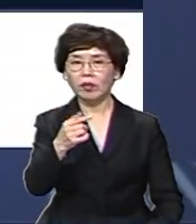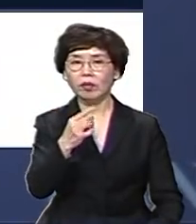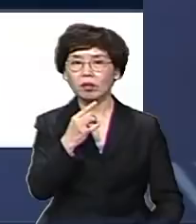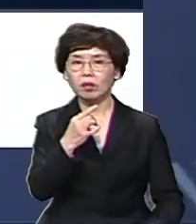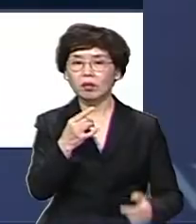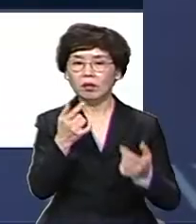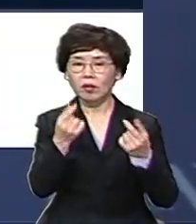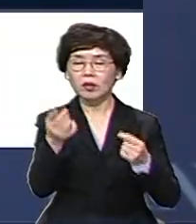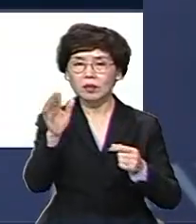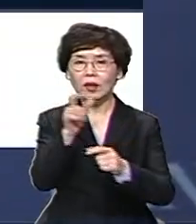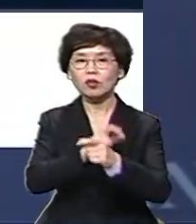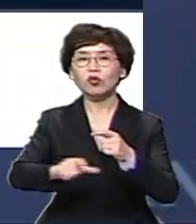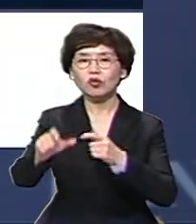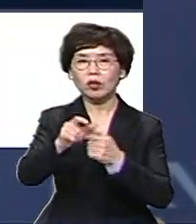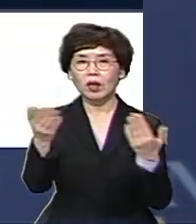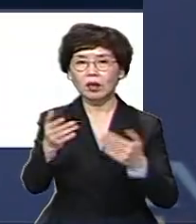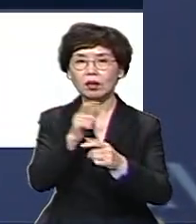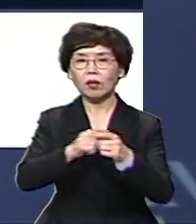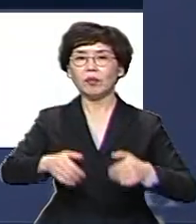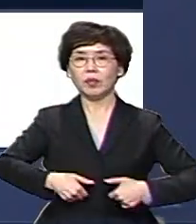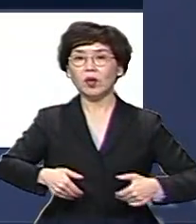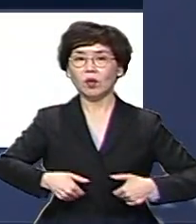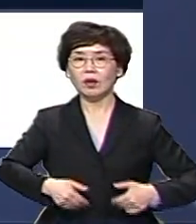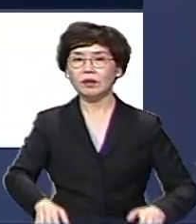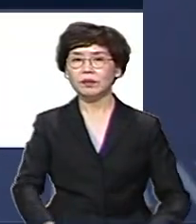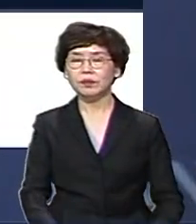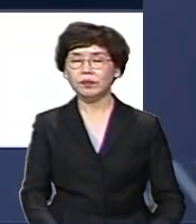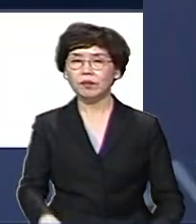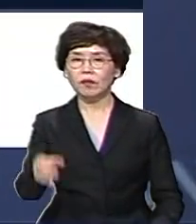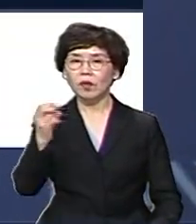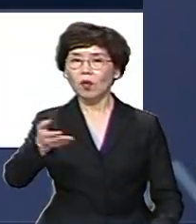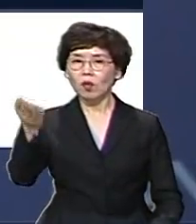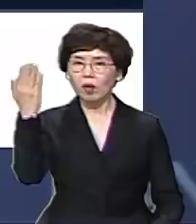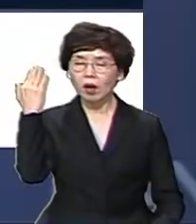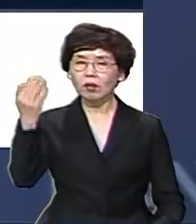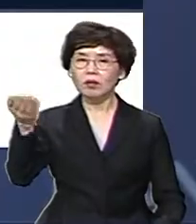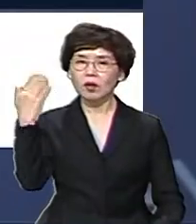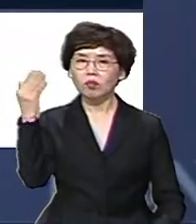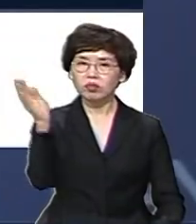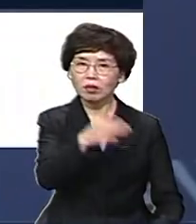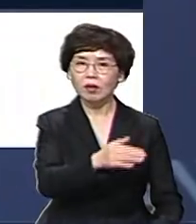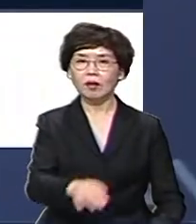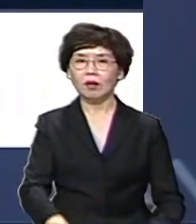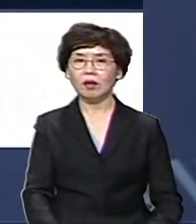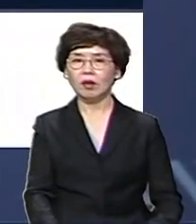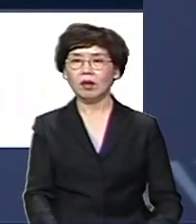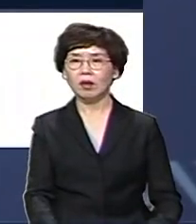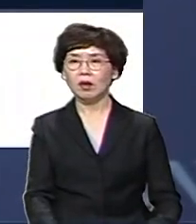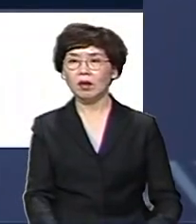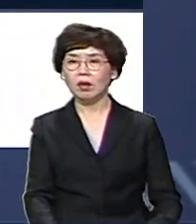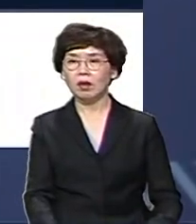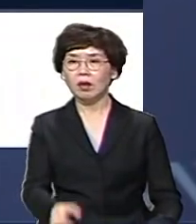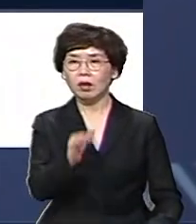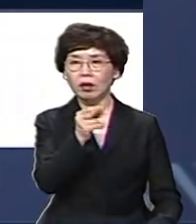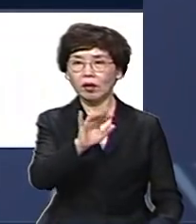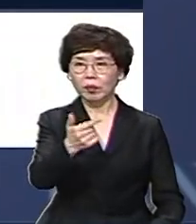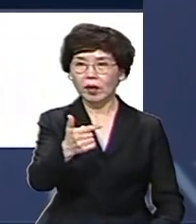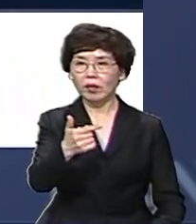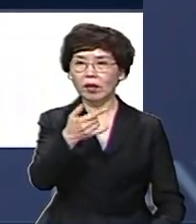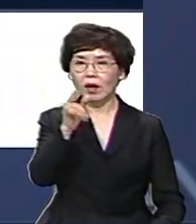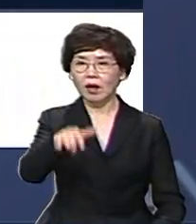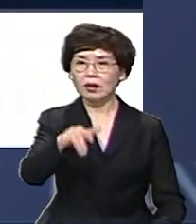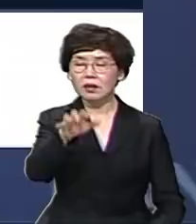얘기했던 것입니다. 그것보다는 더 많이 필요하다, 추가 조치가 더 필요하다라고 얘기했던 것입니다. 영변 핵시설은 파괴가 이렇지만